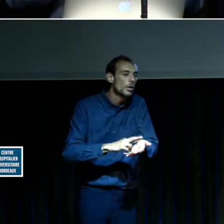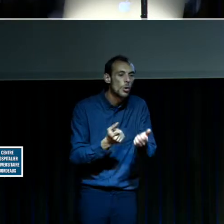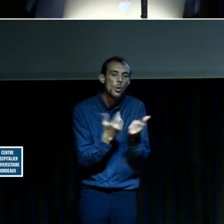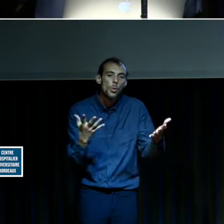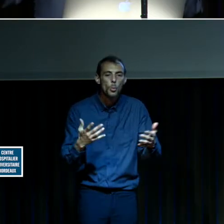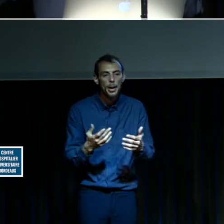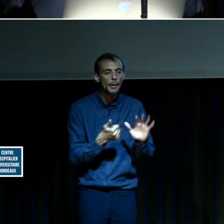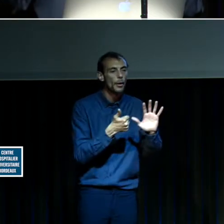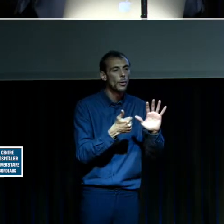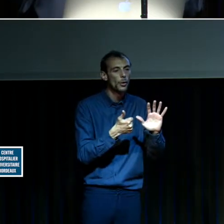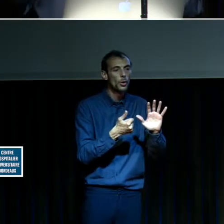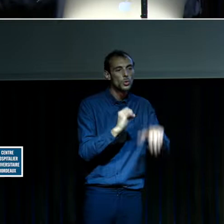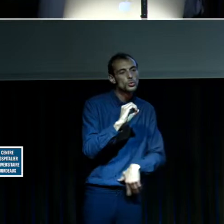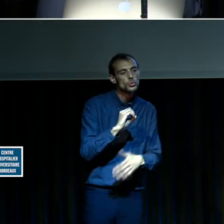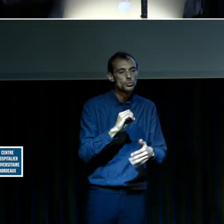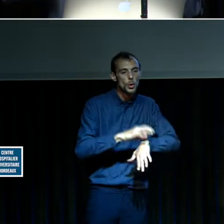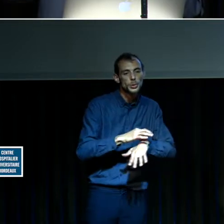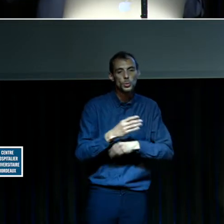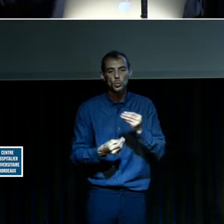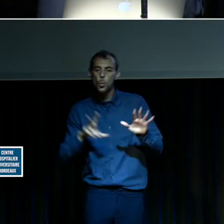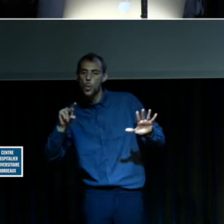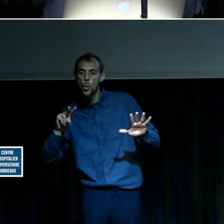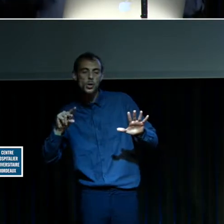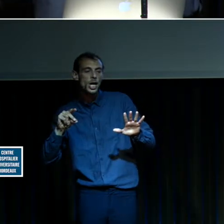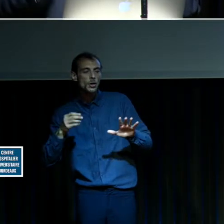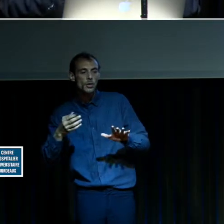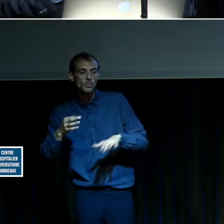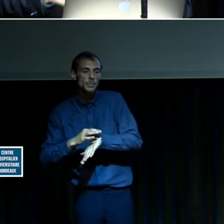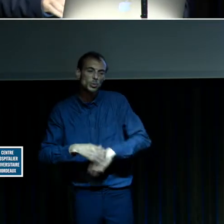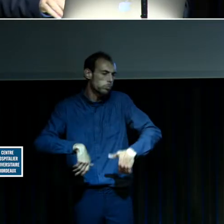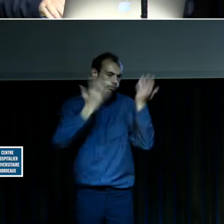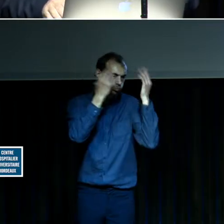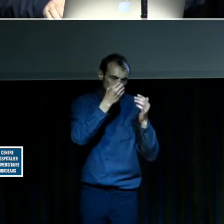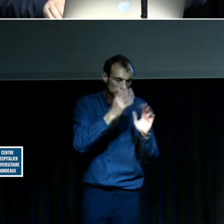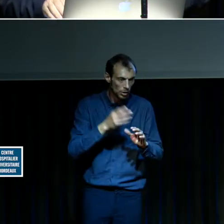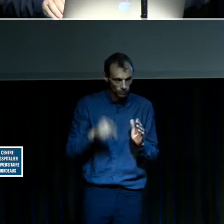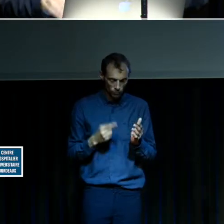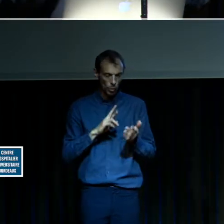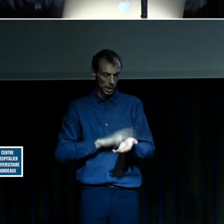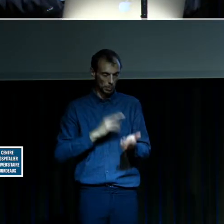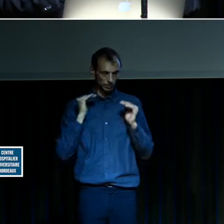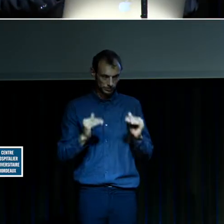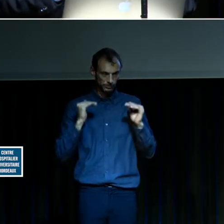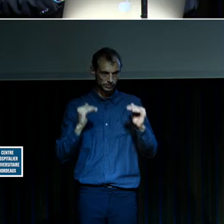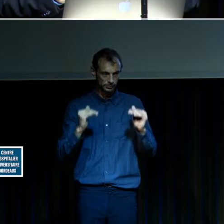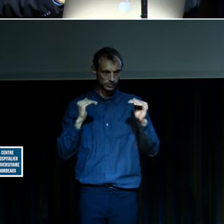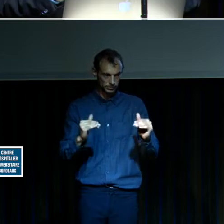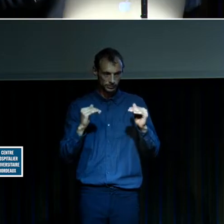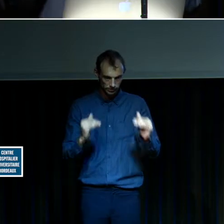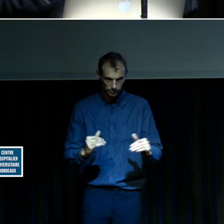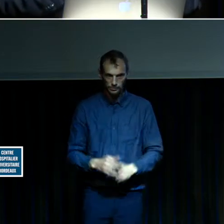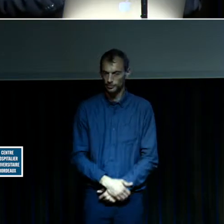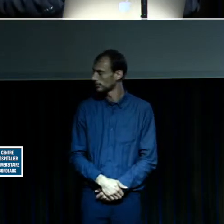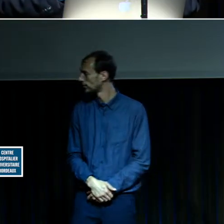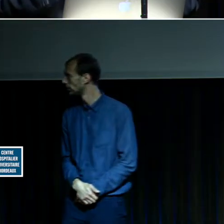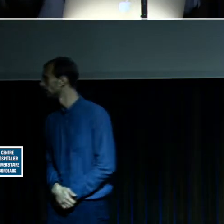à 60, à 80 ou 90, peu importe. L'important, c'est que ce soit régulier comme un métronome. Pourquoi j'insiste là-dessus? C'est que si